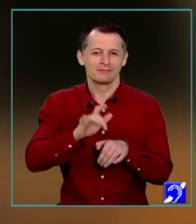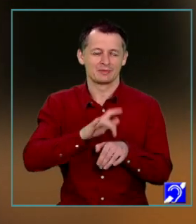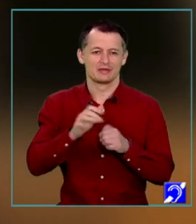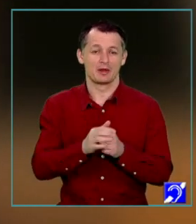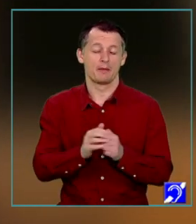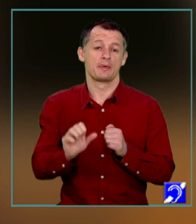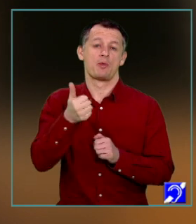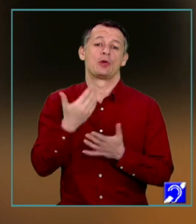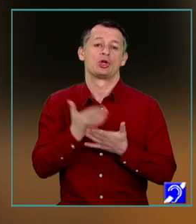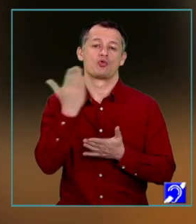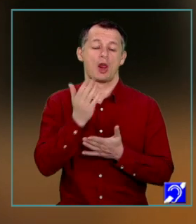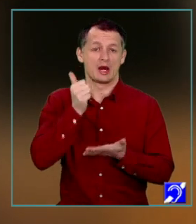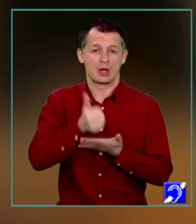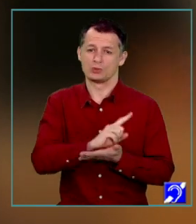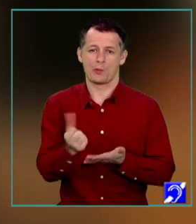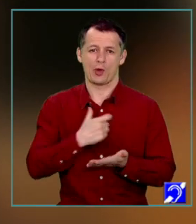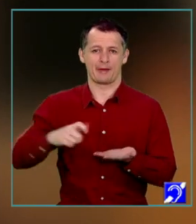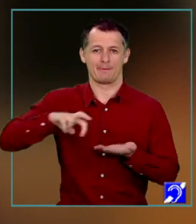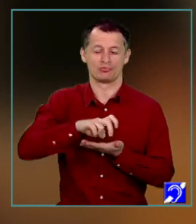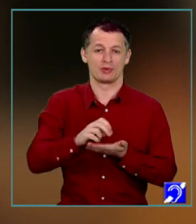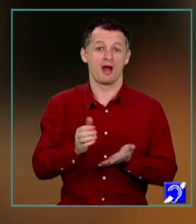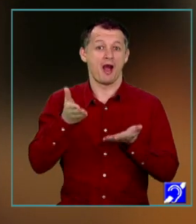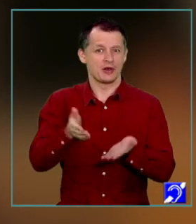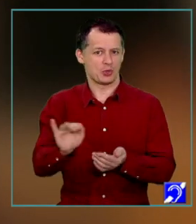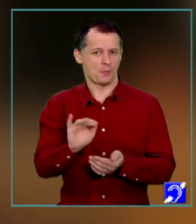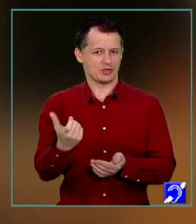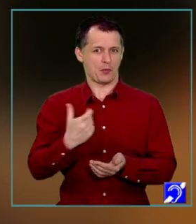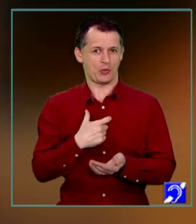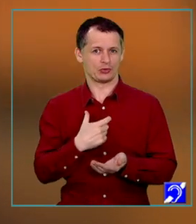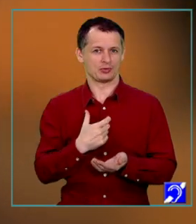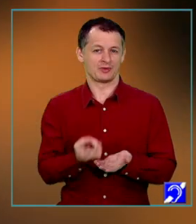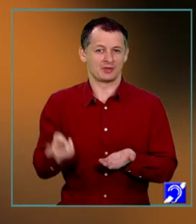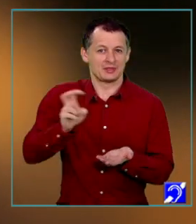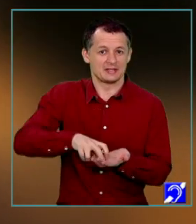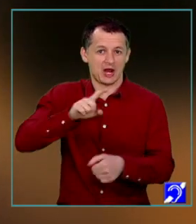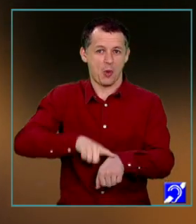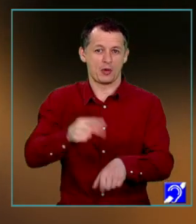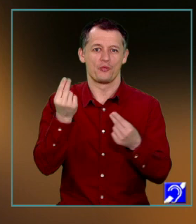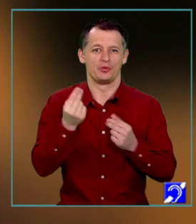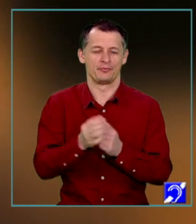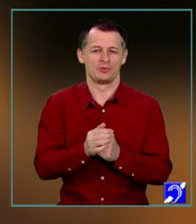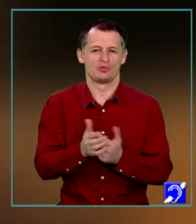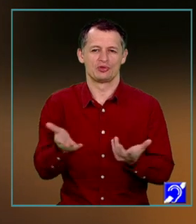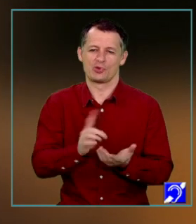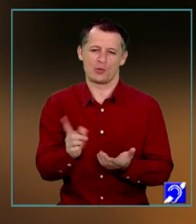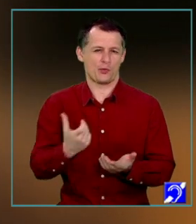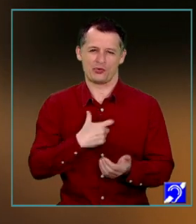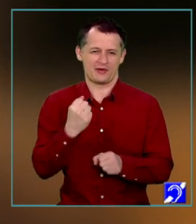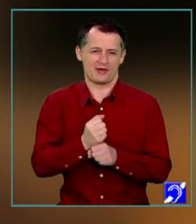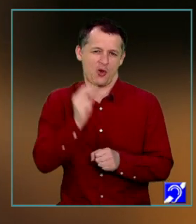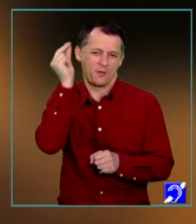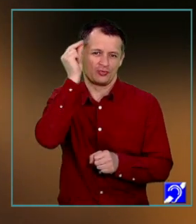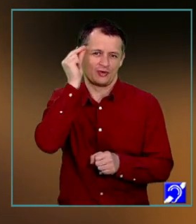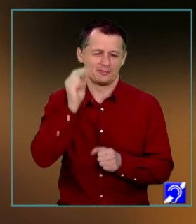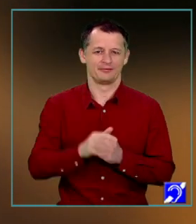nu se poate merge. Apoi, pentru că așa copiii se pot trezi la o oră decentă, ceea ce n-ar face în mod obișnuit. E ușor să pici în starea de